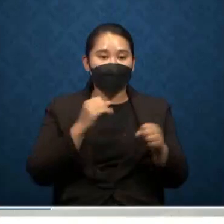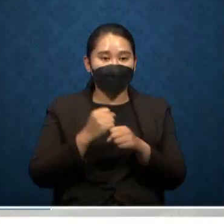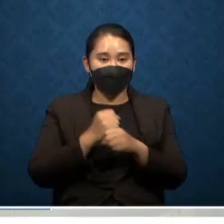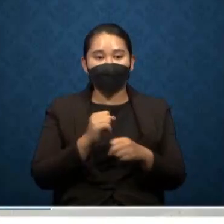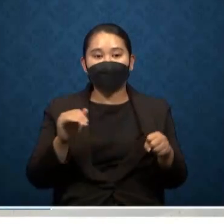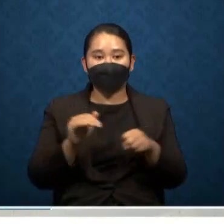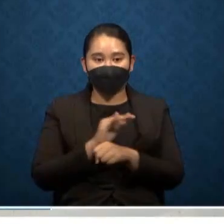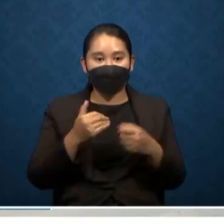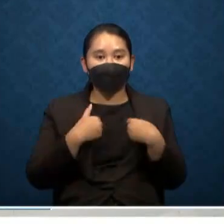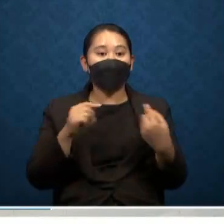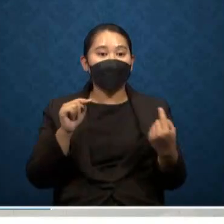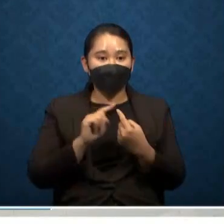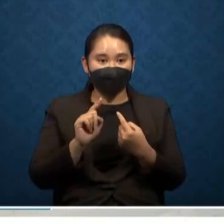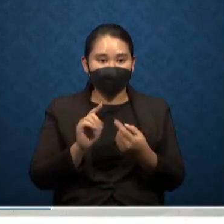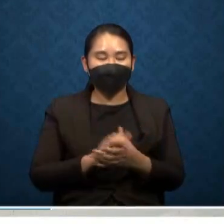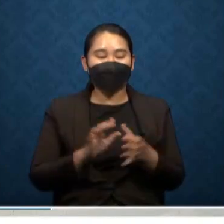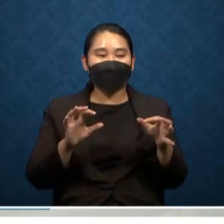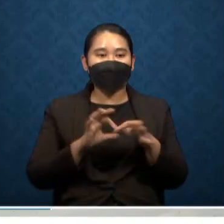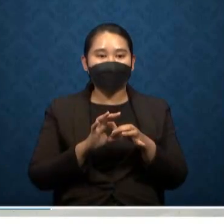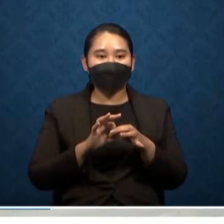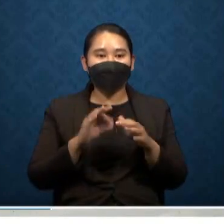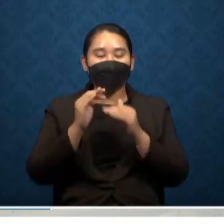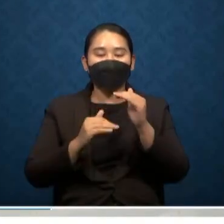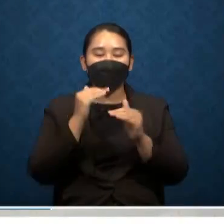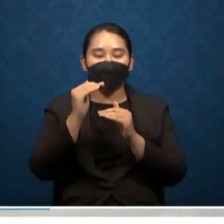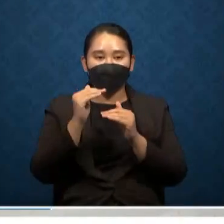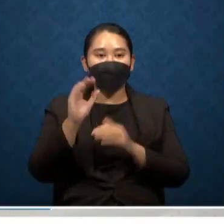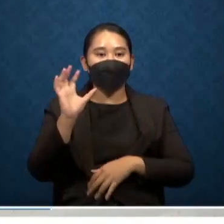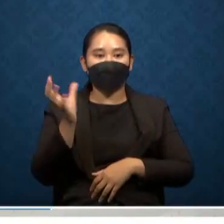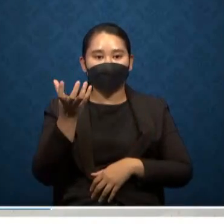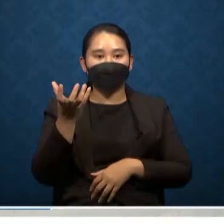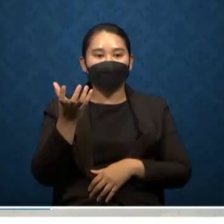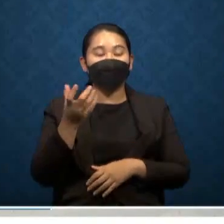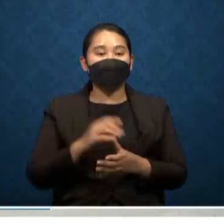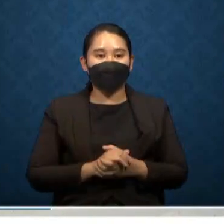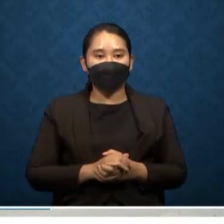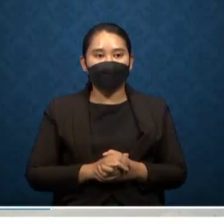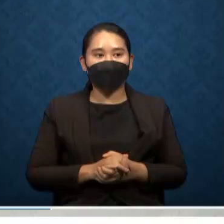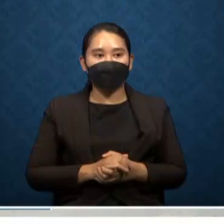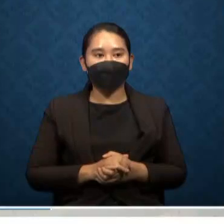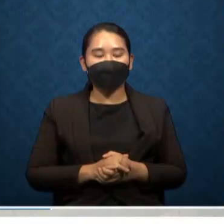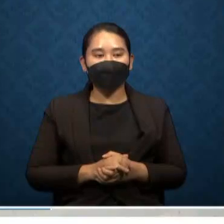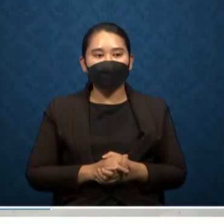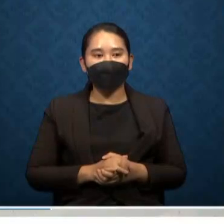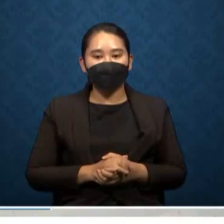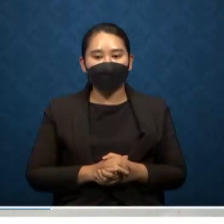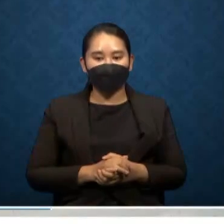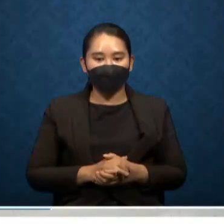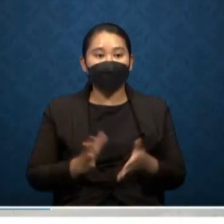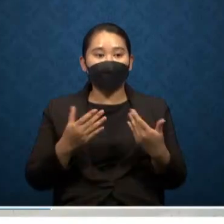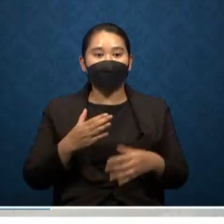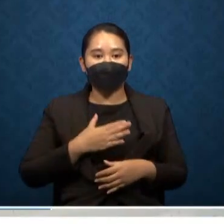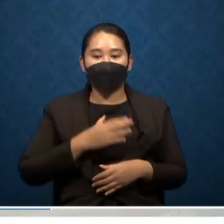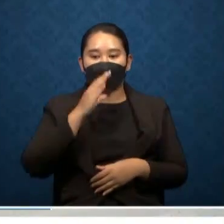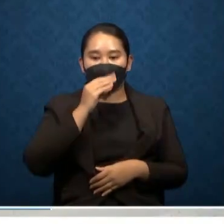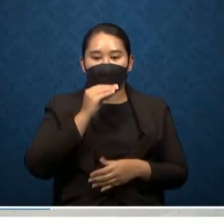เพื่อตอบสนองในเรื่องของประเด็นของการพัฒนาในโลกนี้นะครับซึ่งในสิ่งที่ผมได้กล่าวม